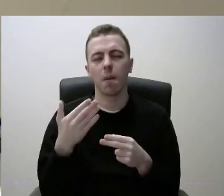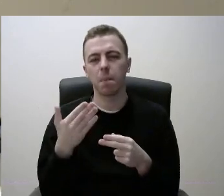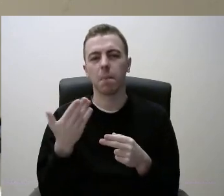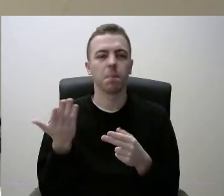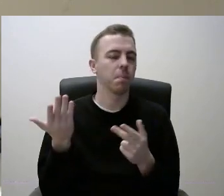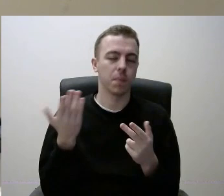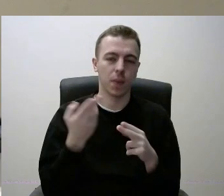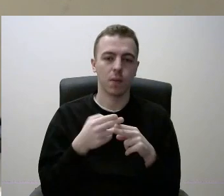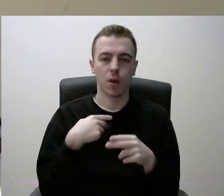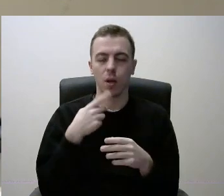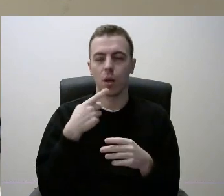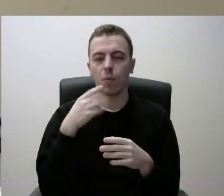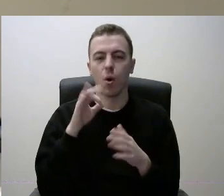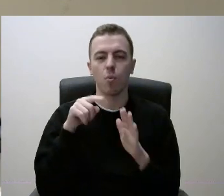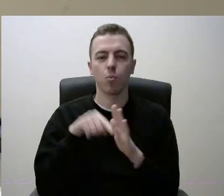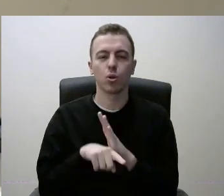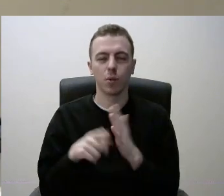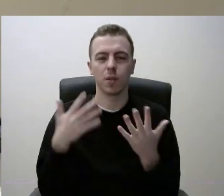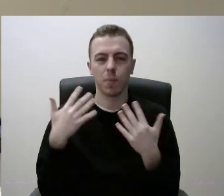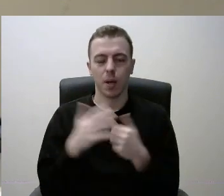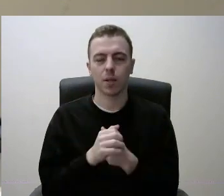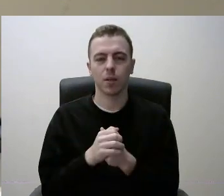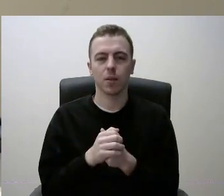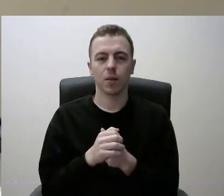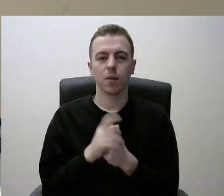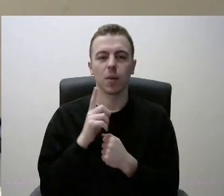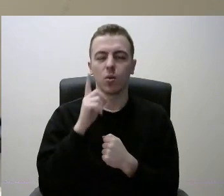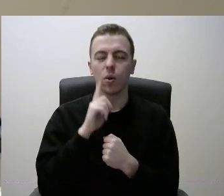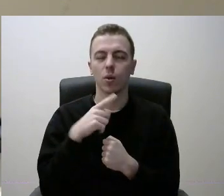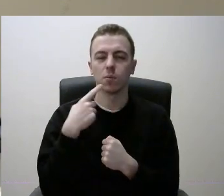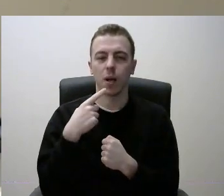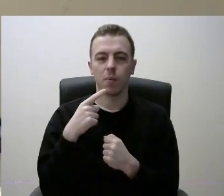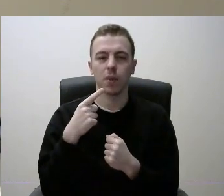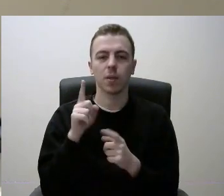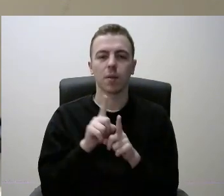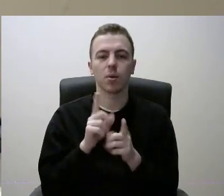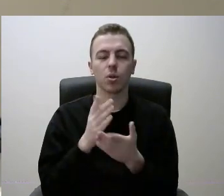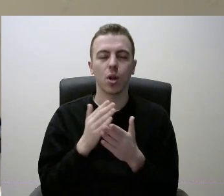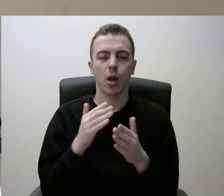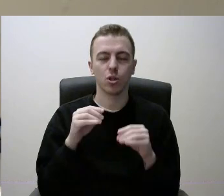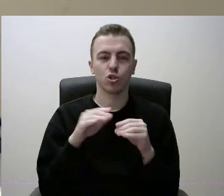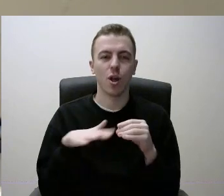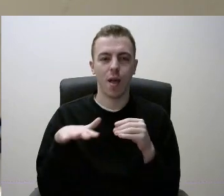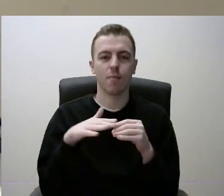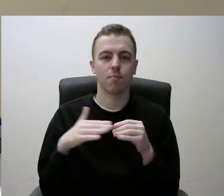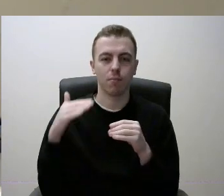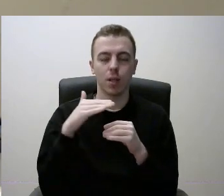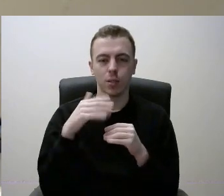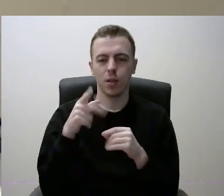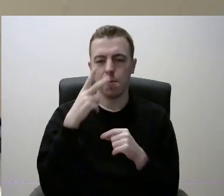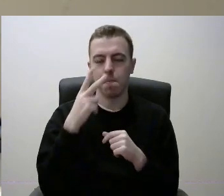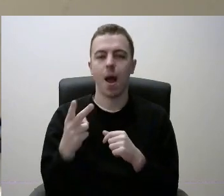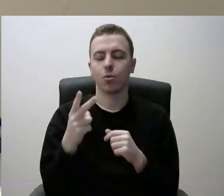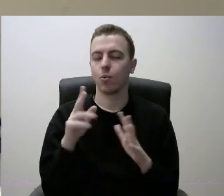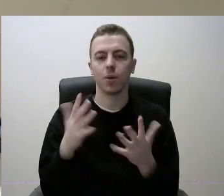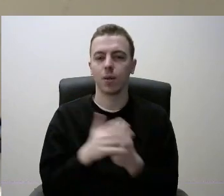apie požeminį parkingą. Bet labai norėtų įsipašnekėti ir apie tai, kas yra ant žemės ir kas yra matoma ir ypatingai atvykus į